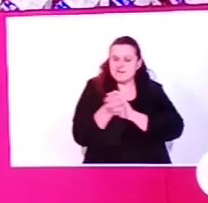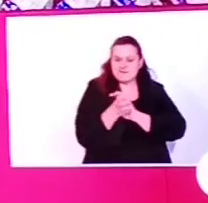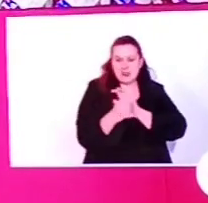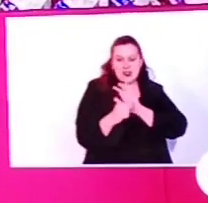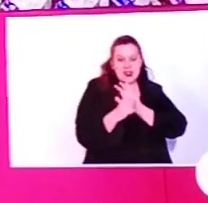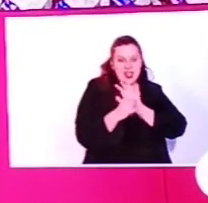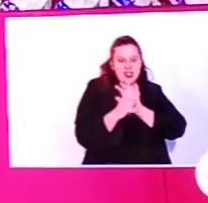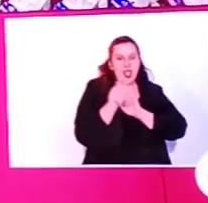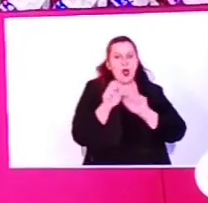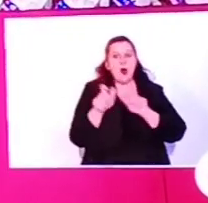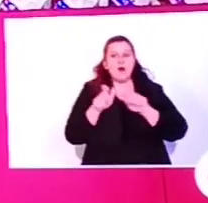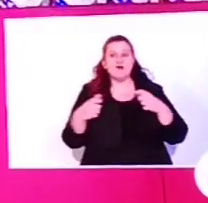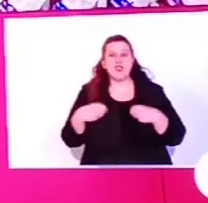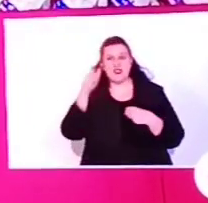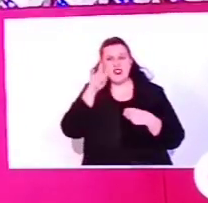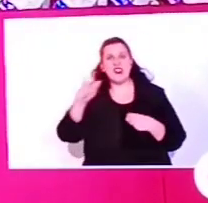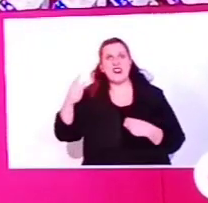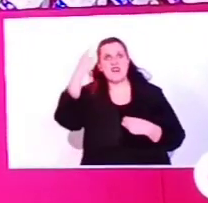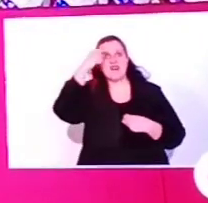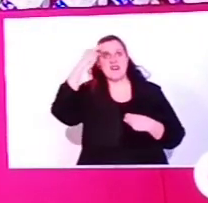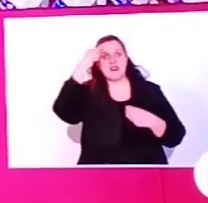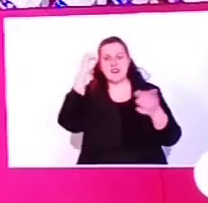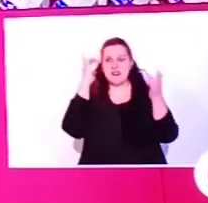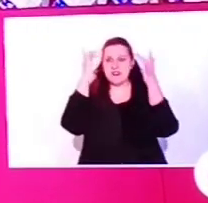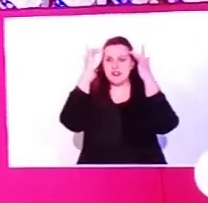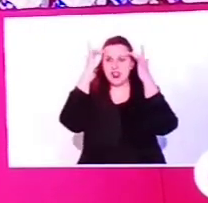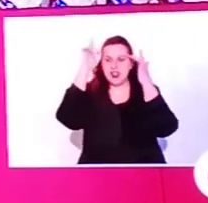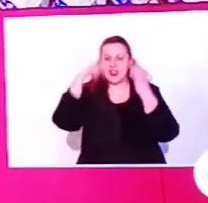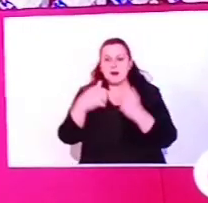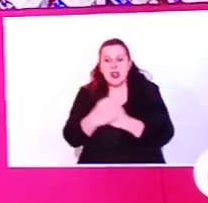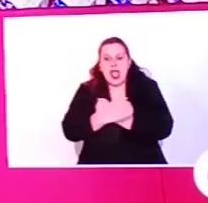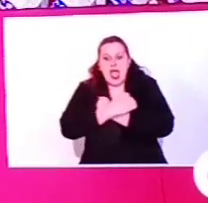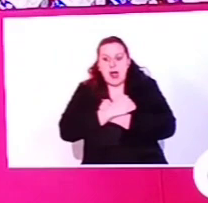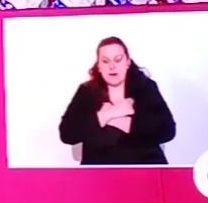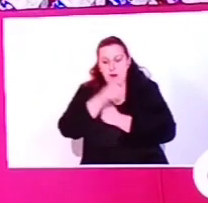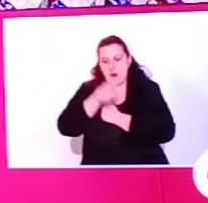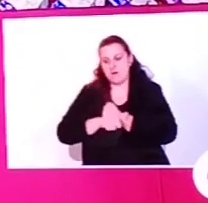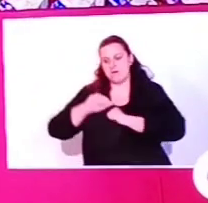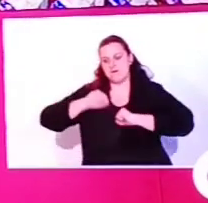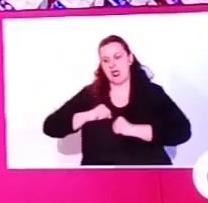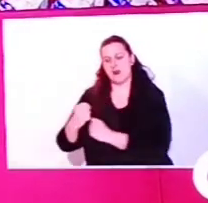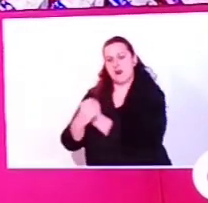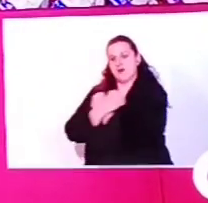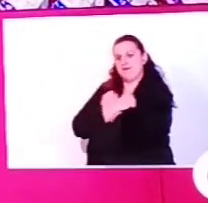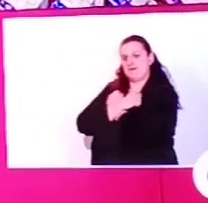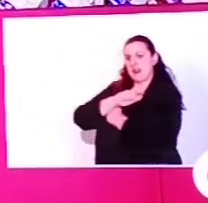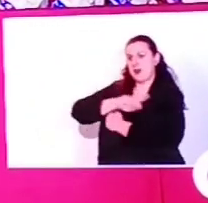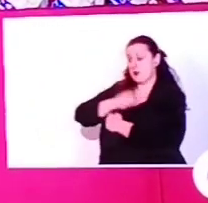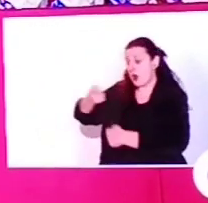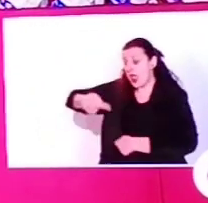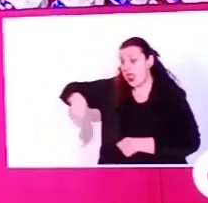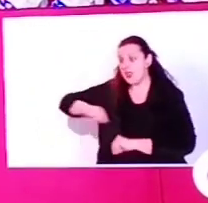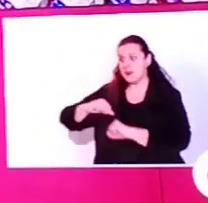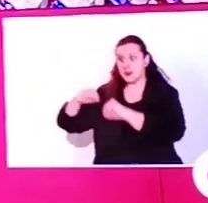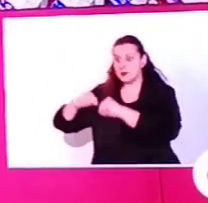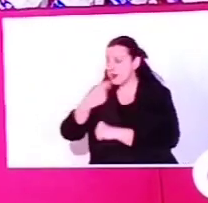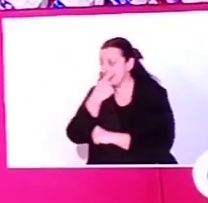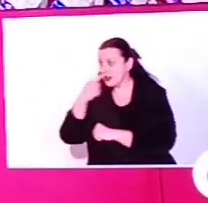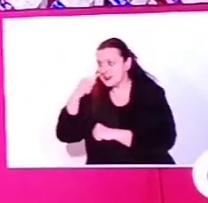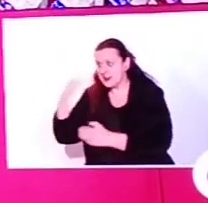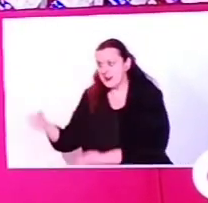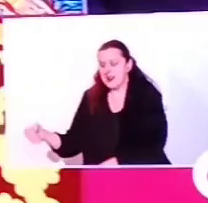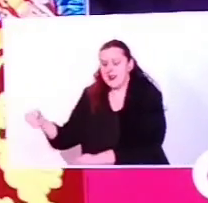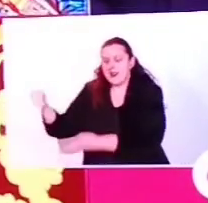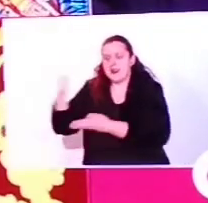la distància de qui les senyora des de lluny i des de l'amor dels nostres majors. Ells, que a través dels seus ulls